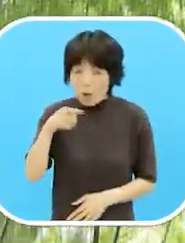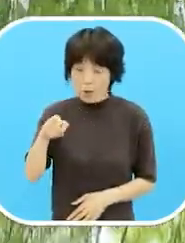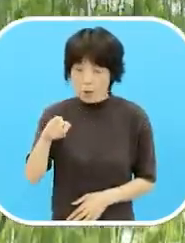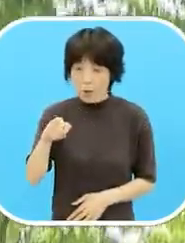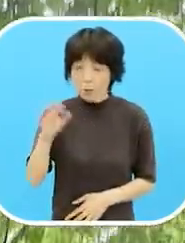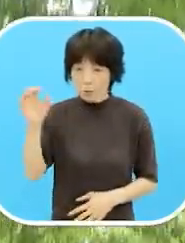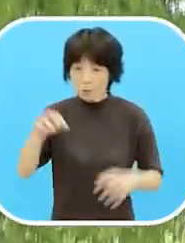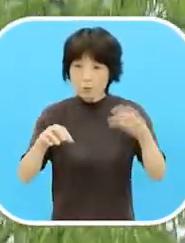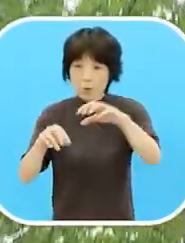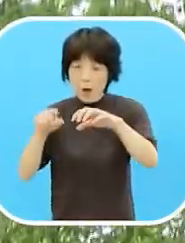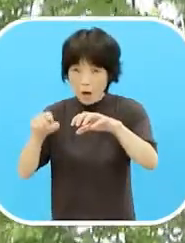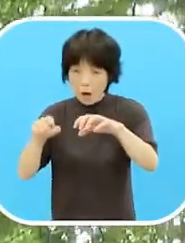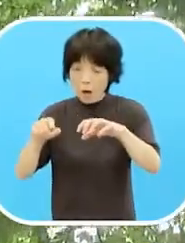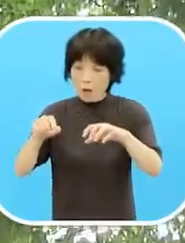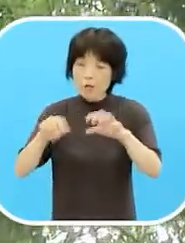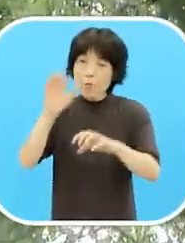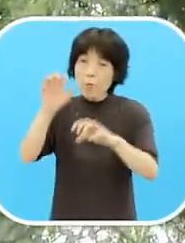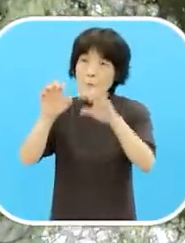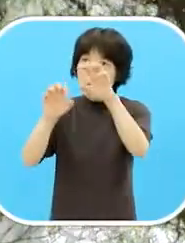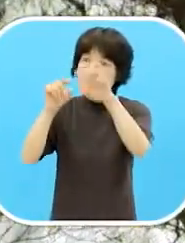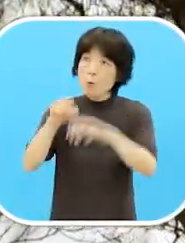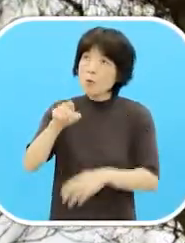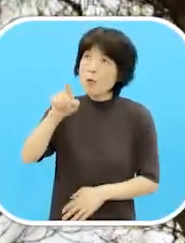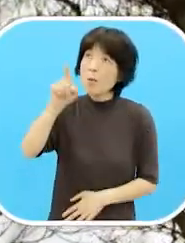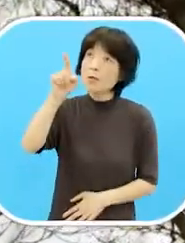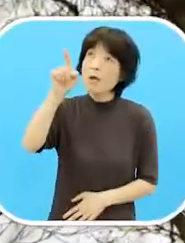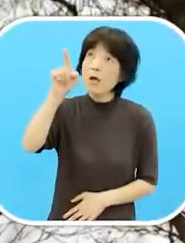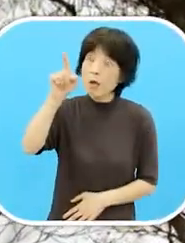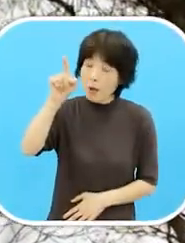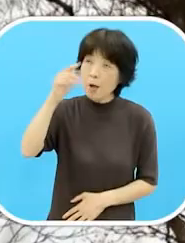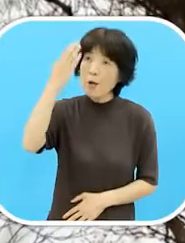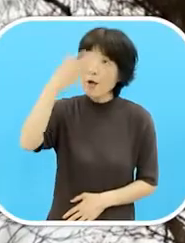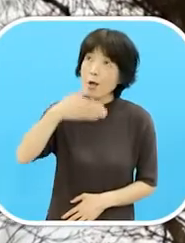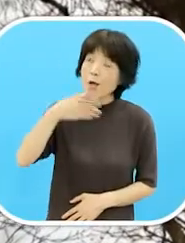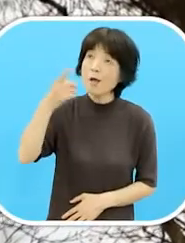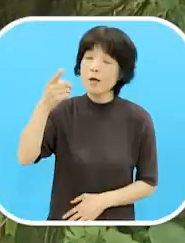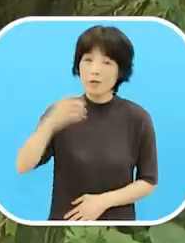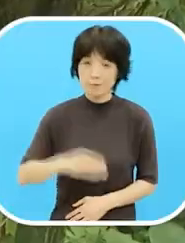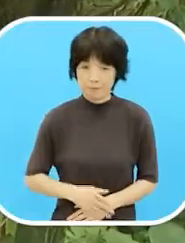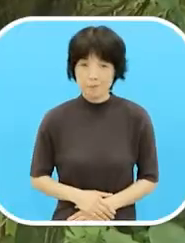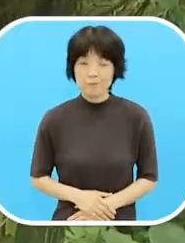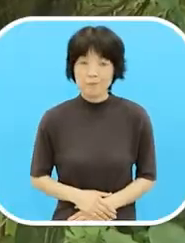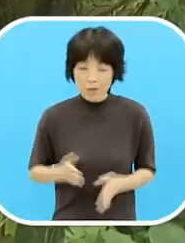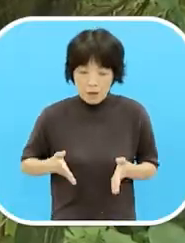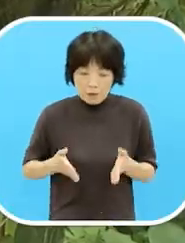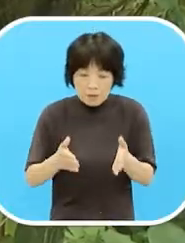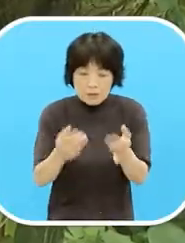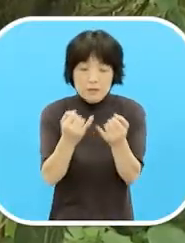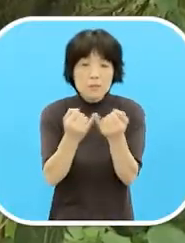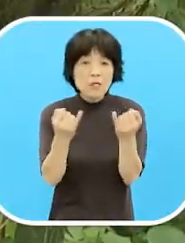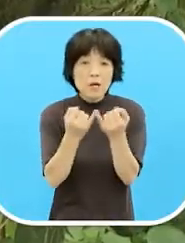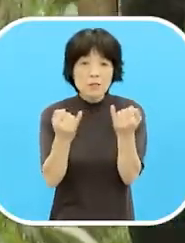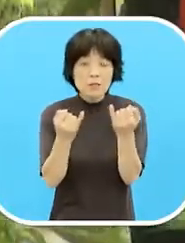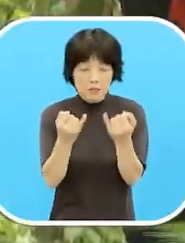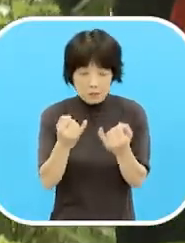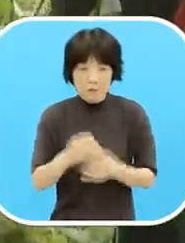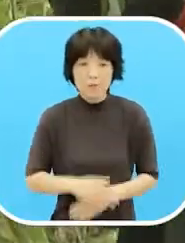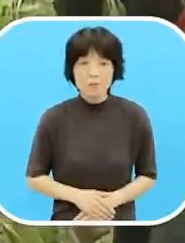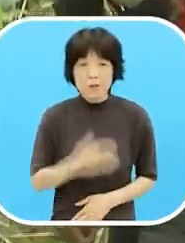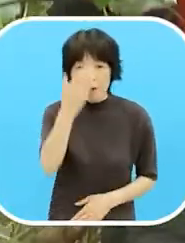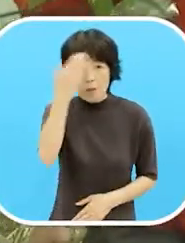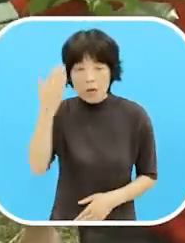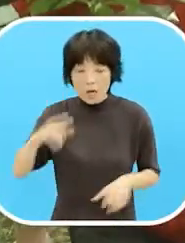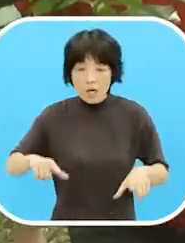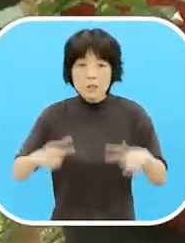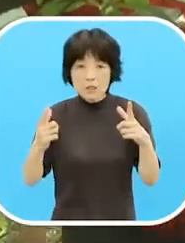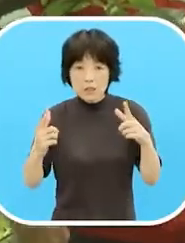跡、はい、ありますね。 ずっとね、 はい、あ、上まで、 ちょうど小道みたいになってますね、なんか。 そうね、 すごい、 若い木が